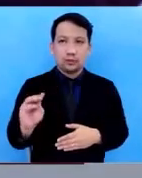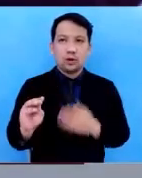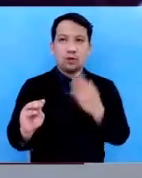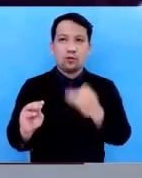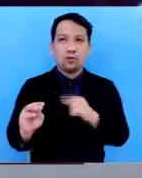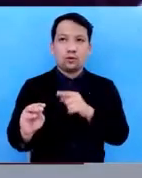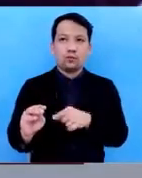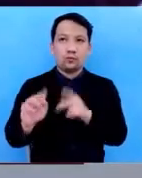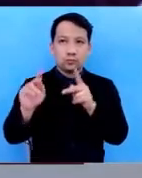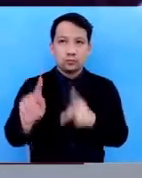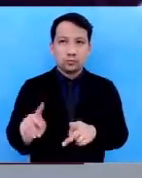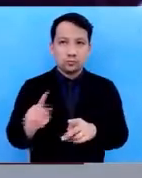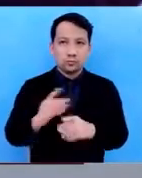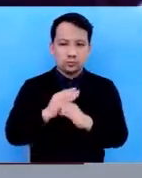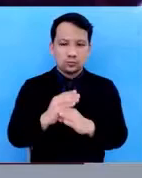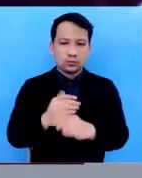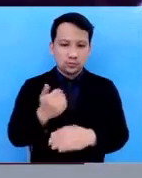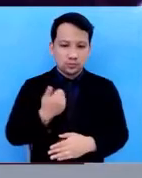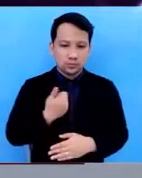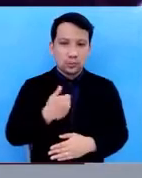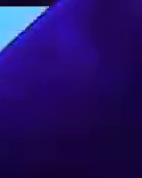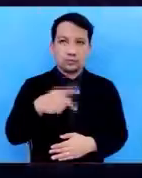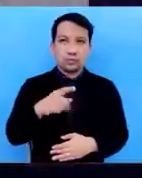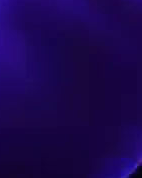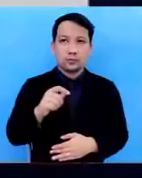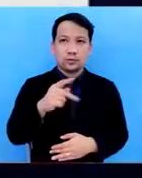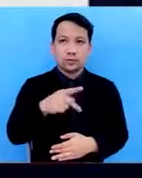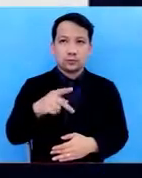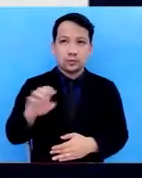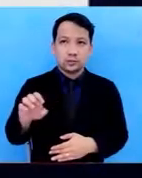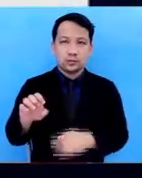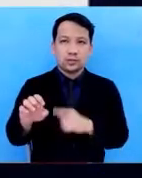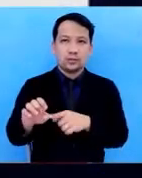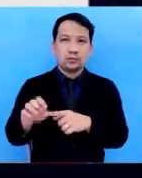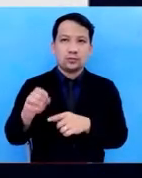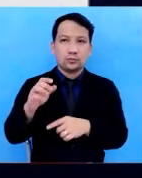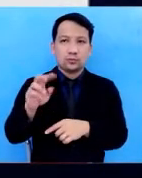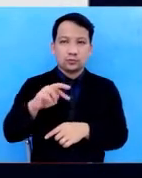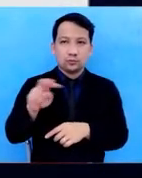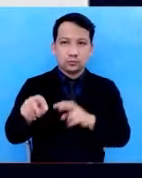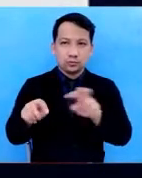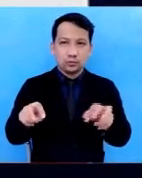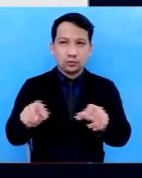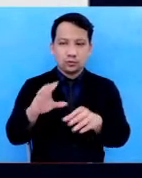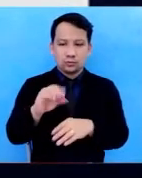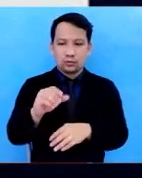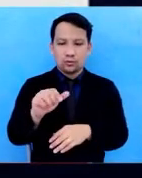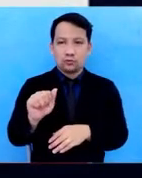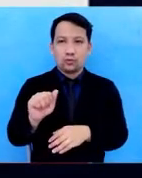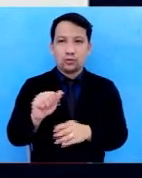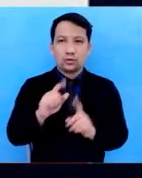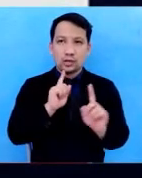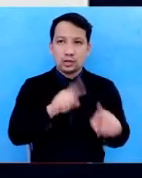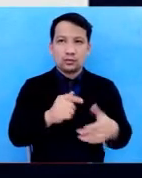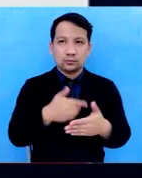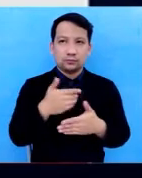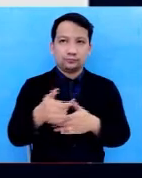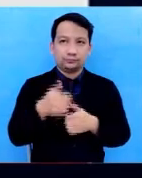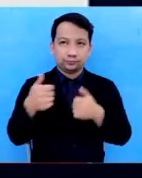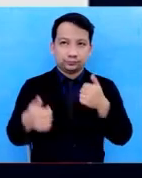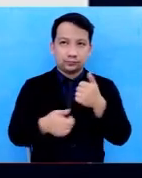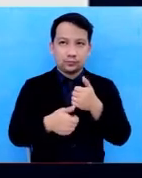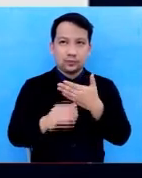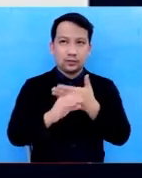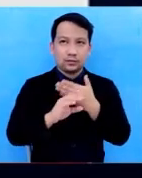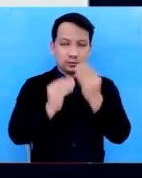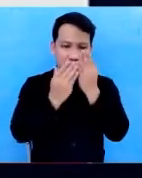personal protective equipment o PPE. Base sa 2021 report ng COA, kabilang sa mga binili sa ilalim ng nasabing kontrata